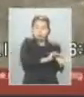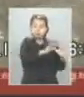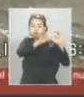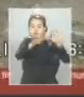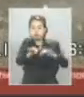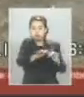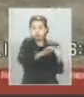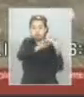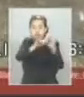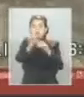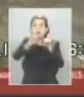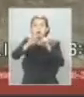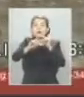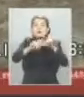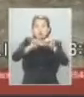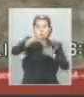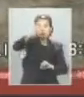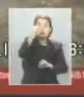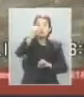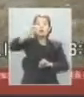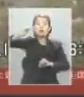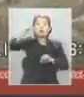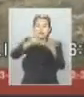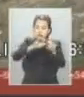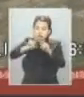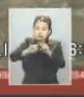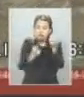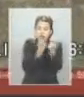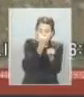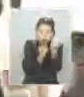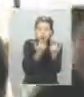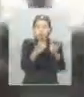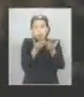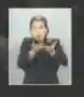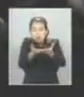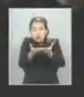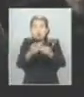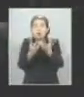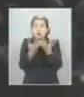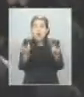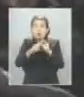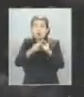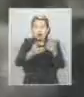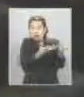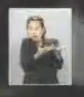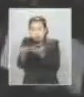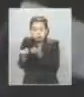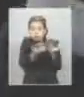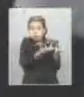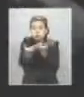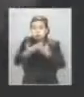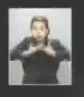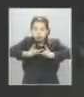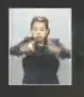างพัดขึ้นชายฝั่งในเมืองเซนไดไม่ว่าจะเป็นเรือรถยนต์รวมถึงสิ่งปลูกสร้างที่ถูกกวาดข้ามทุ่งนาและพัดเข้ามาถึง